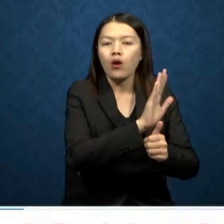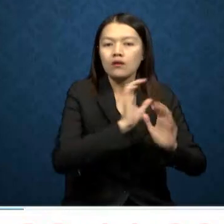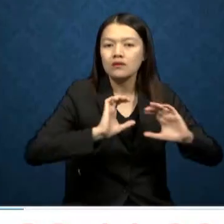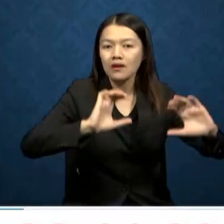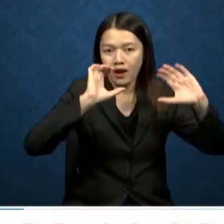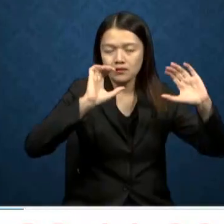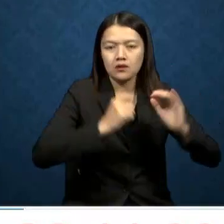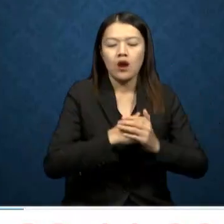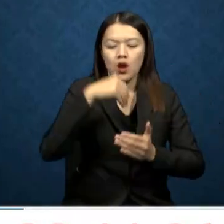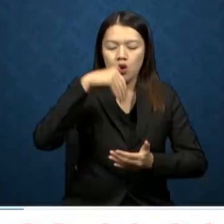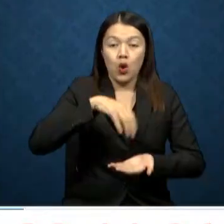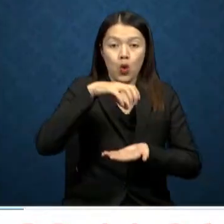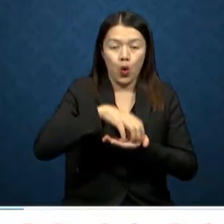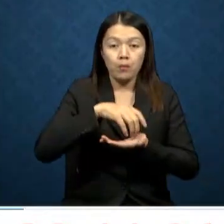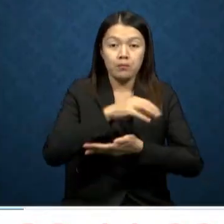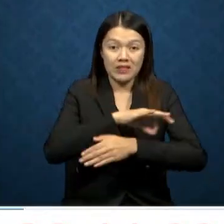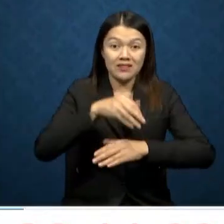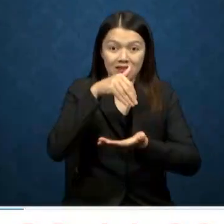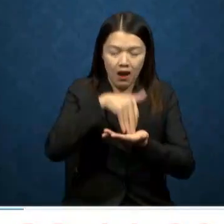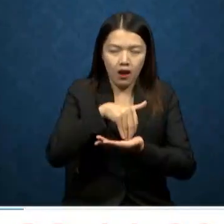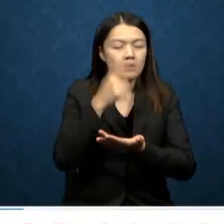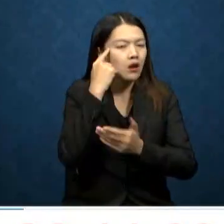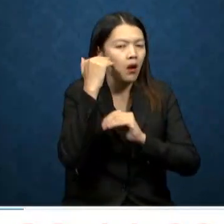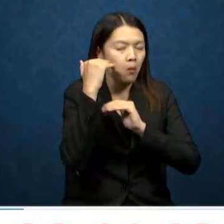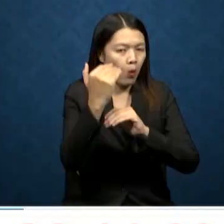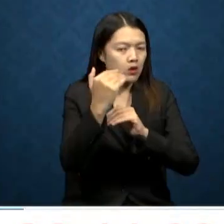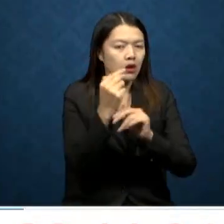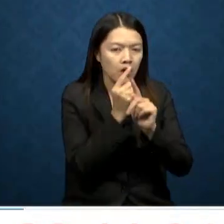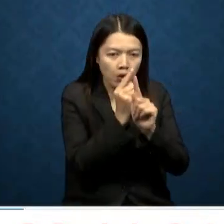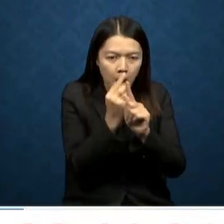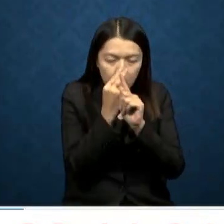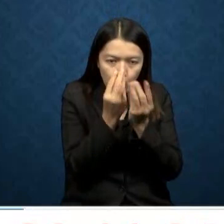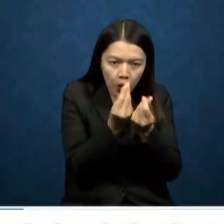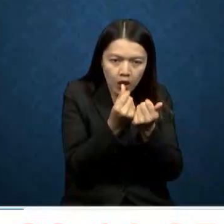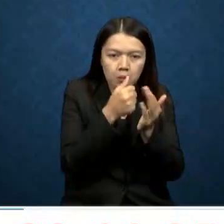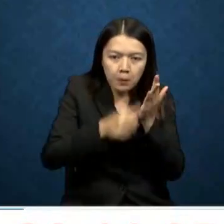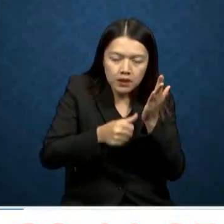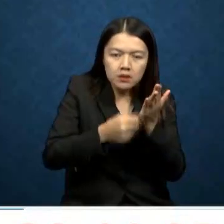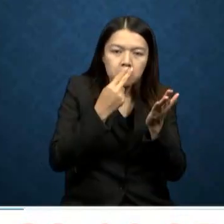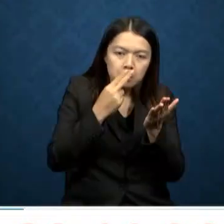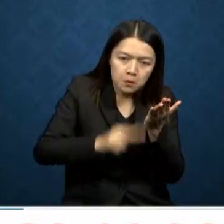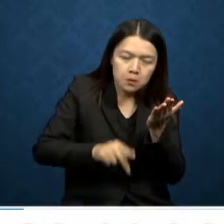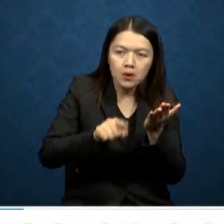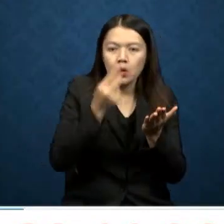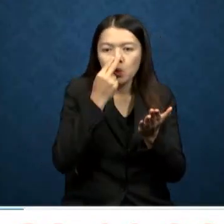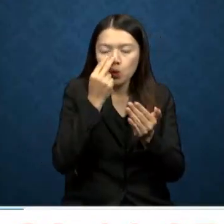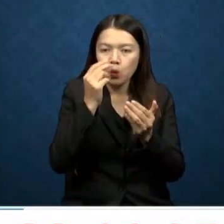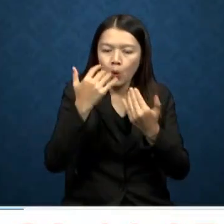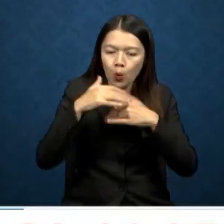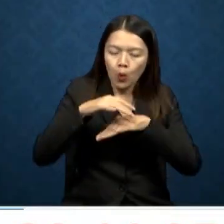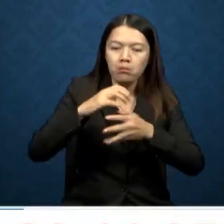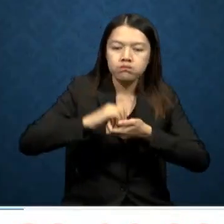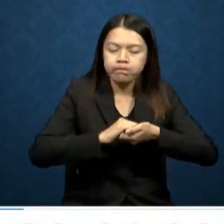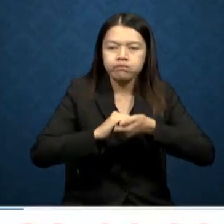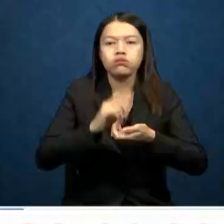นั้นกรมชีกลางควรมีการกำหนดให้ติดตามเลขผู้เสียภาษีของกิจการร่วมค้าให้